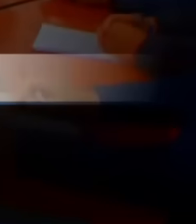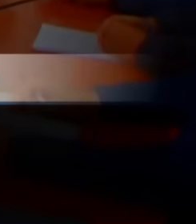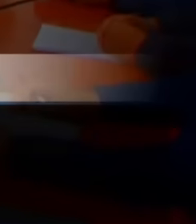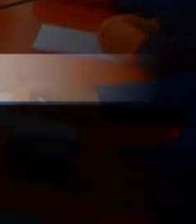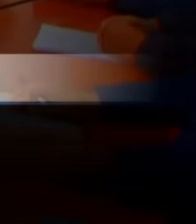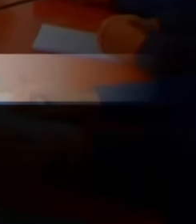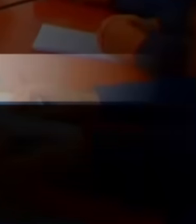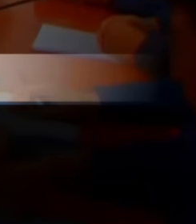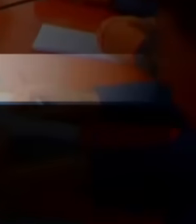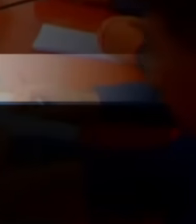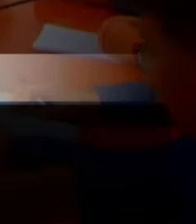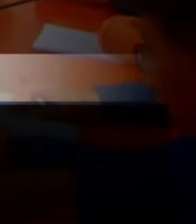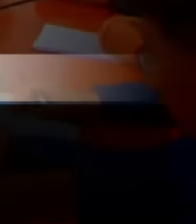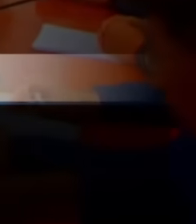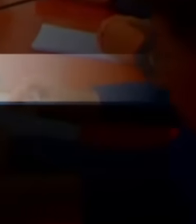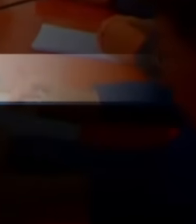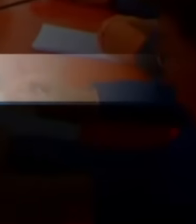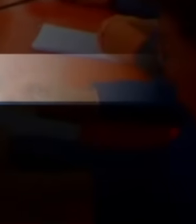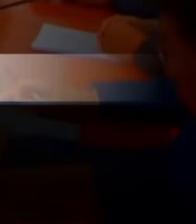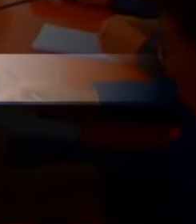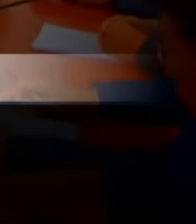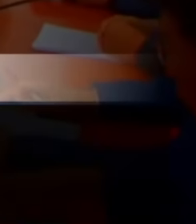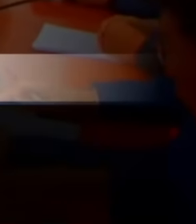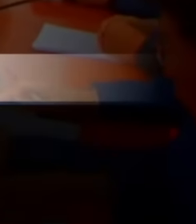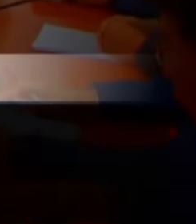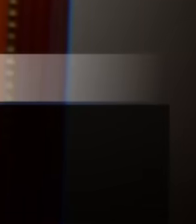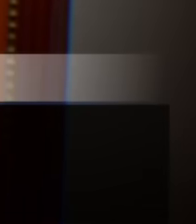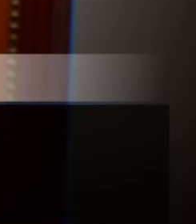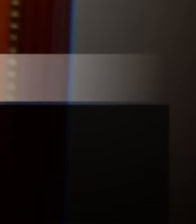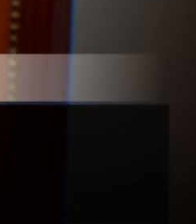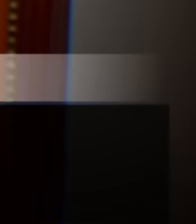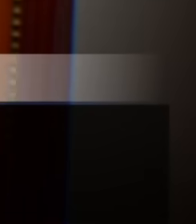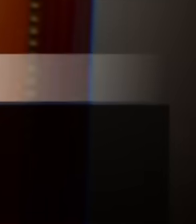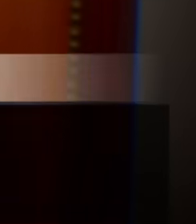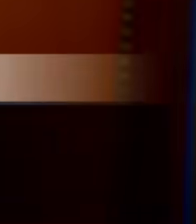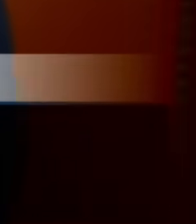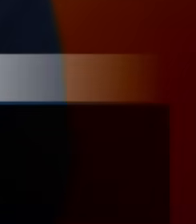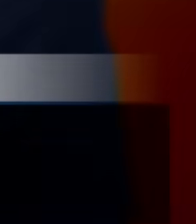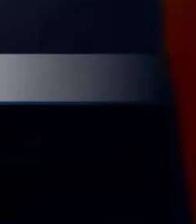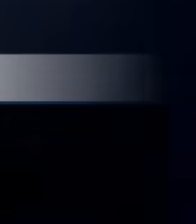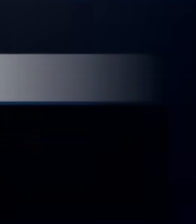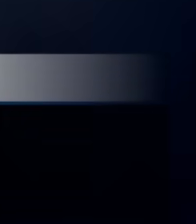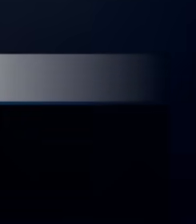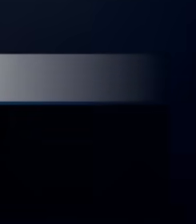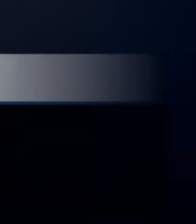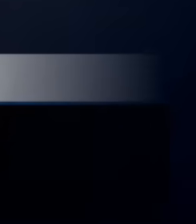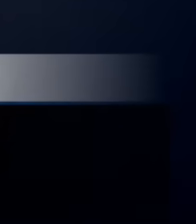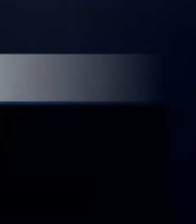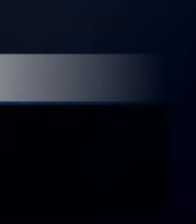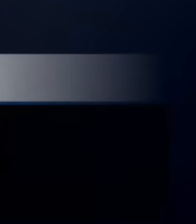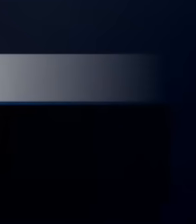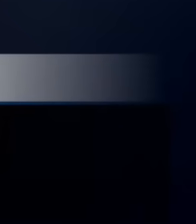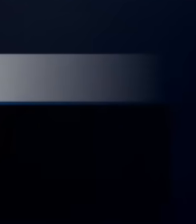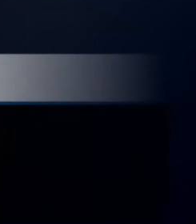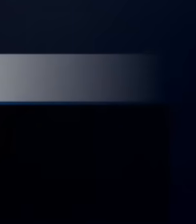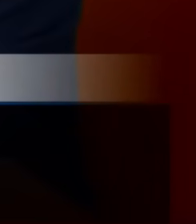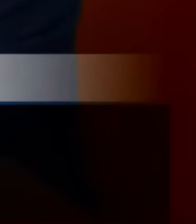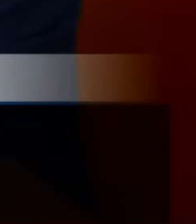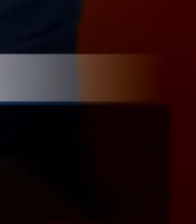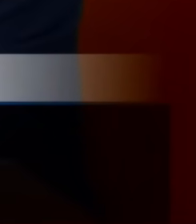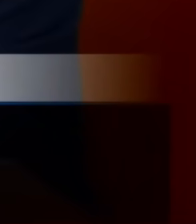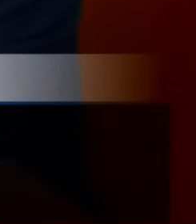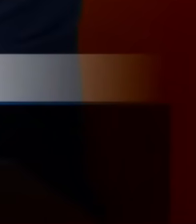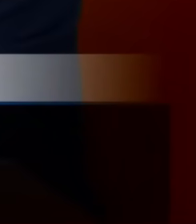동안 당이 많이 경험을 해서 너무 춥다라는 걸 알고 계신 것 같아요. 저는 현실적으로 당내